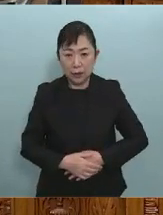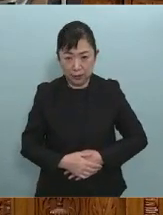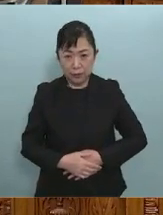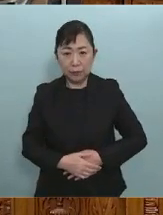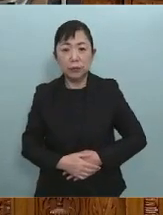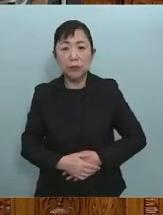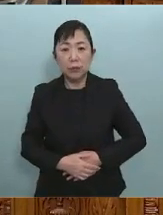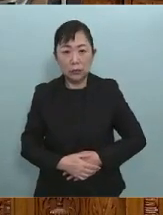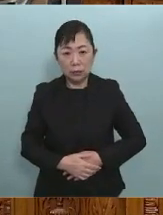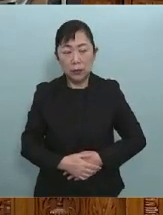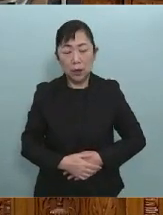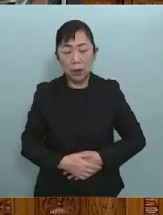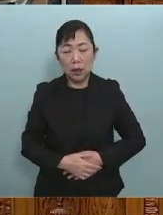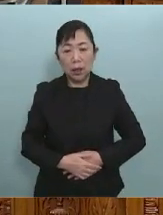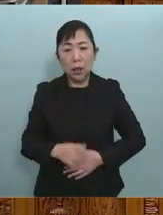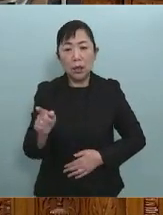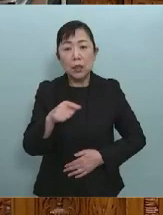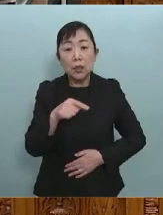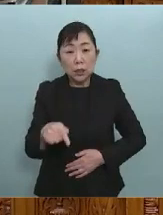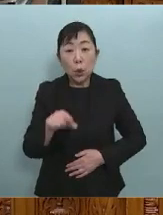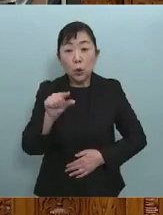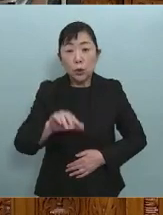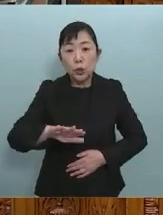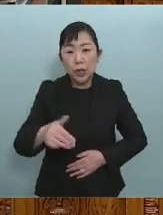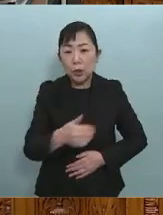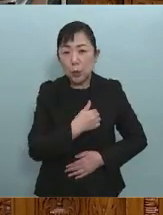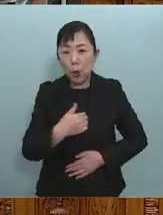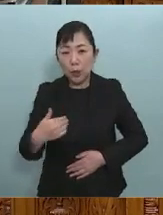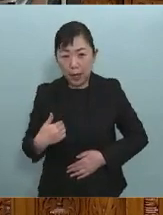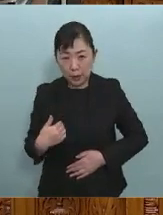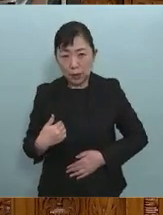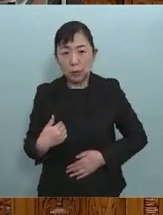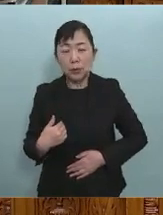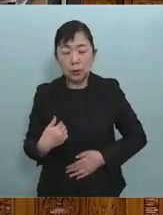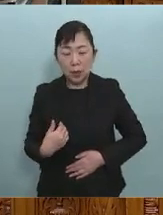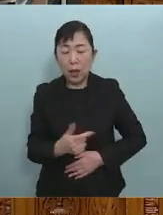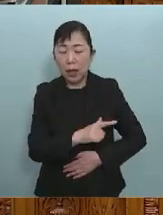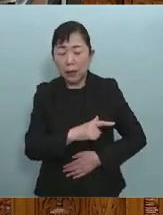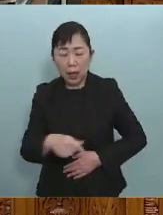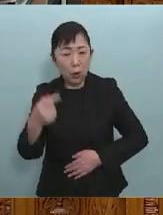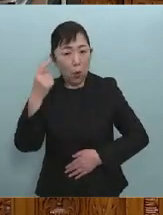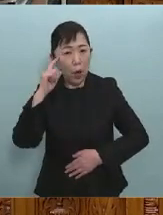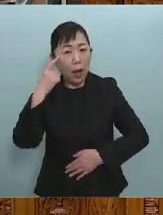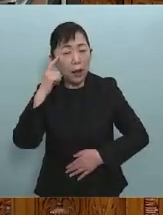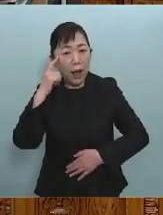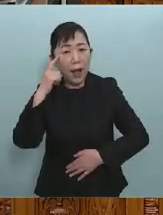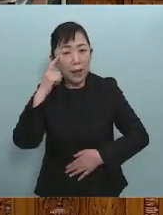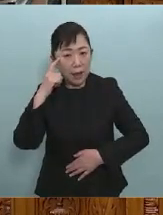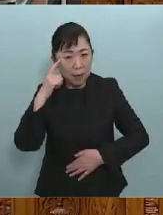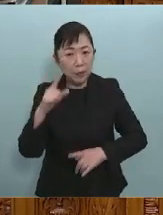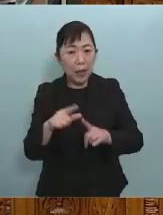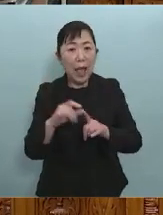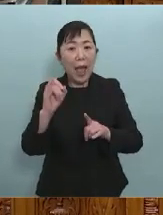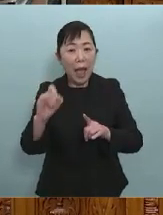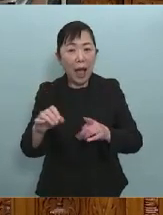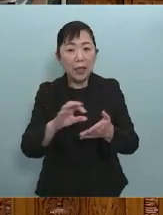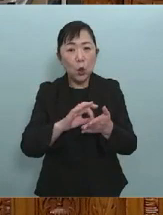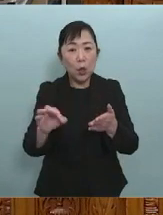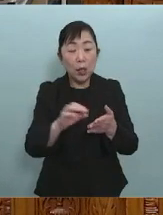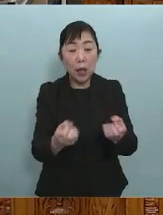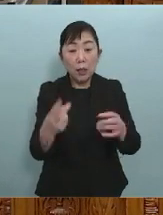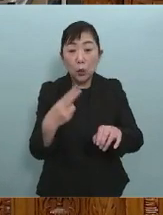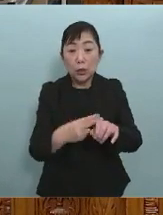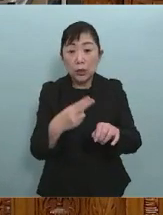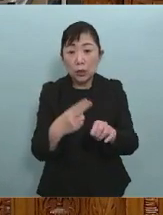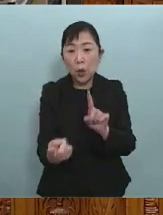化省力化投資を始めえDXの推進AIの活用新しいスキルに対応した